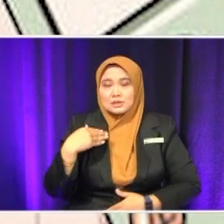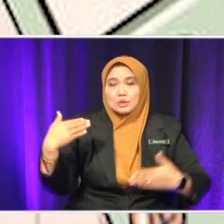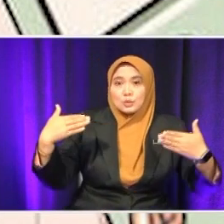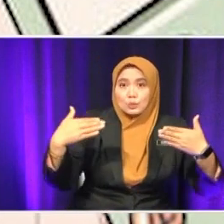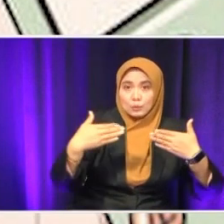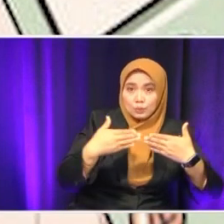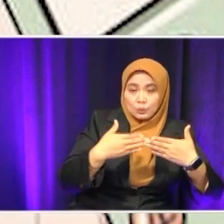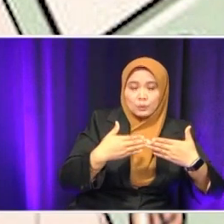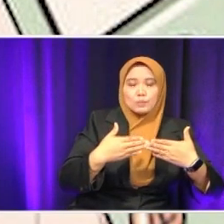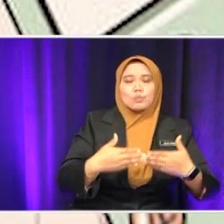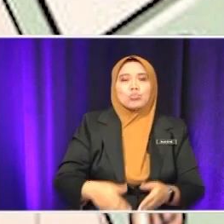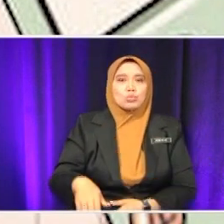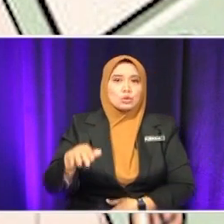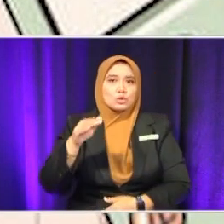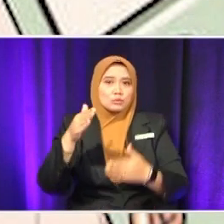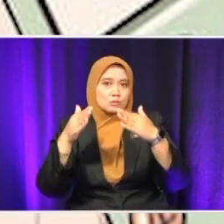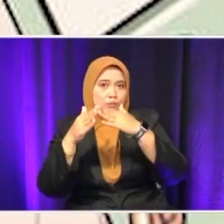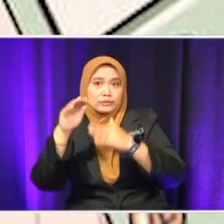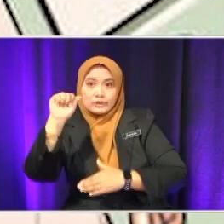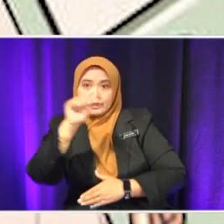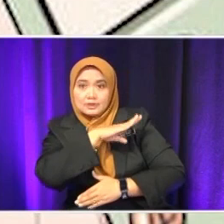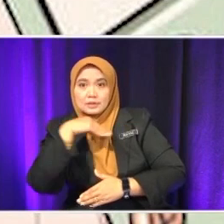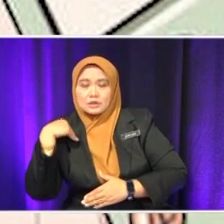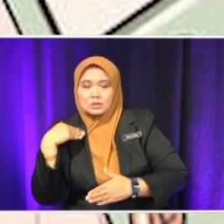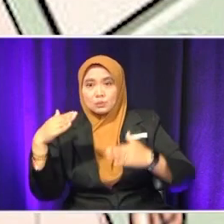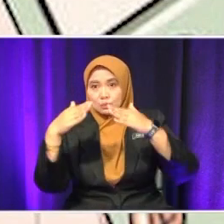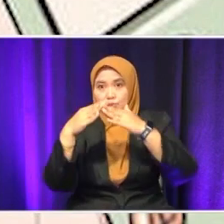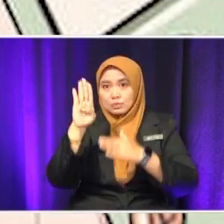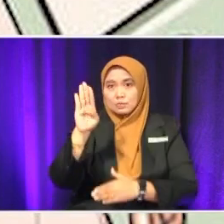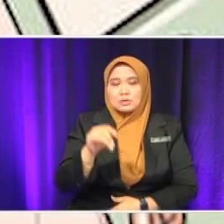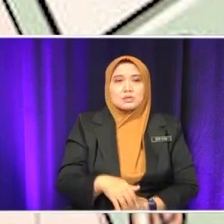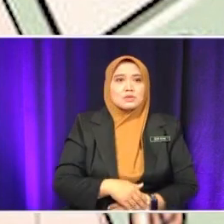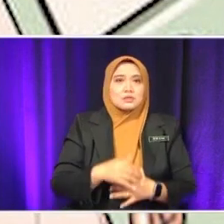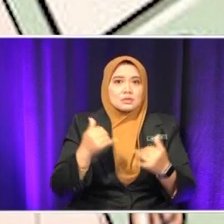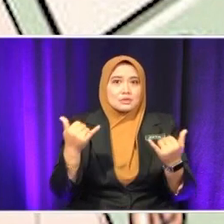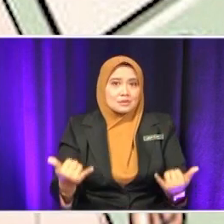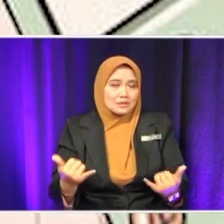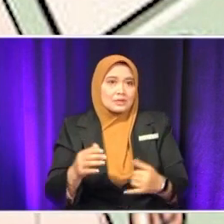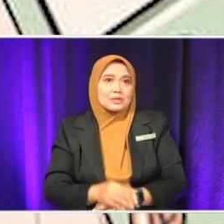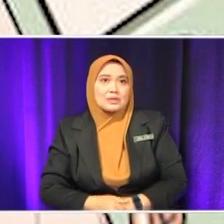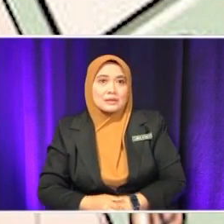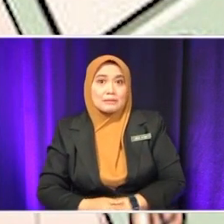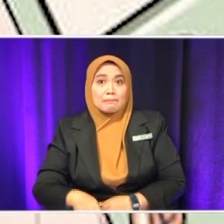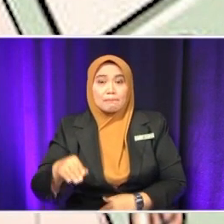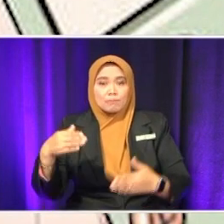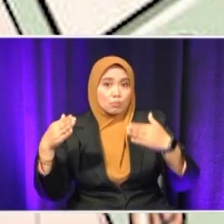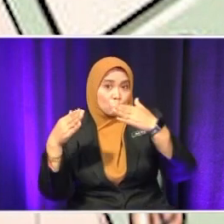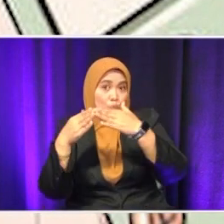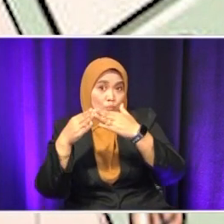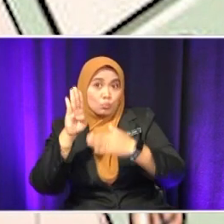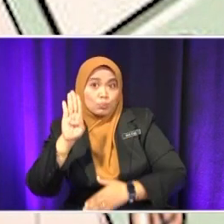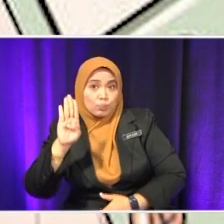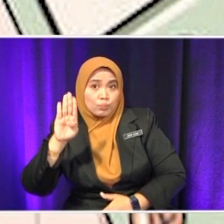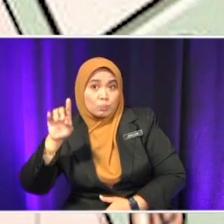dan bucu C. Betul. Yang gelung pula daripada bucu B akan putar balik kepada bucu B. Ya, kita boleh nampak dekat